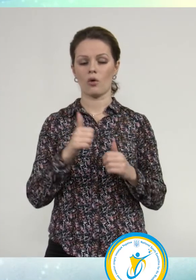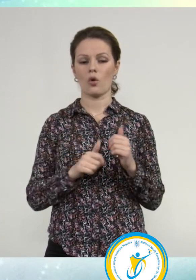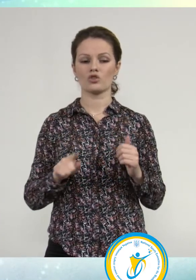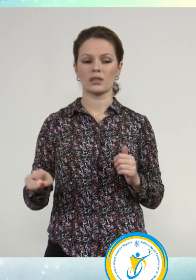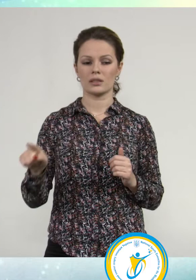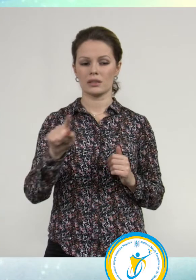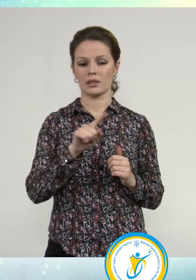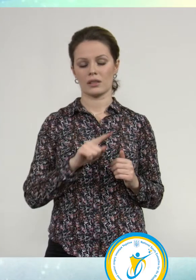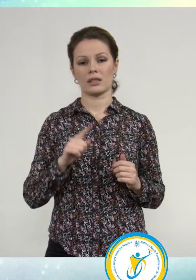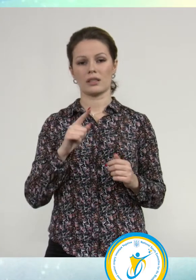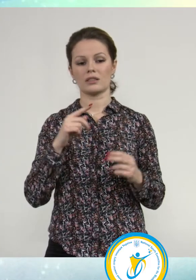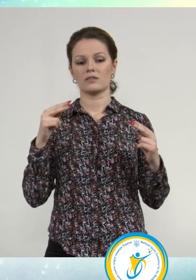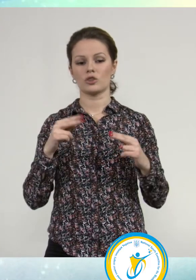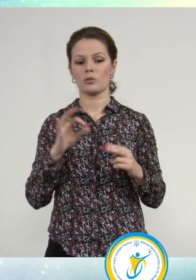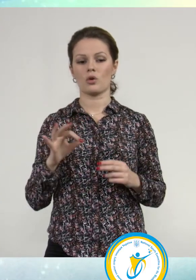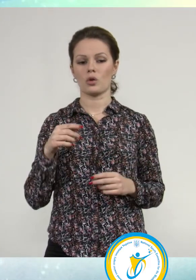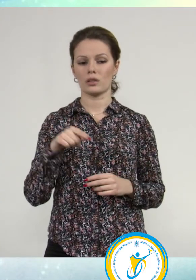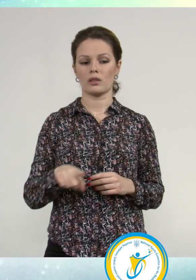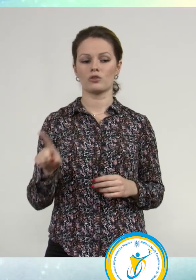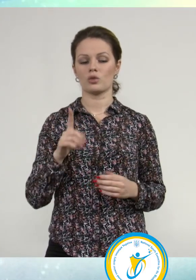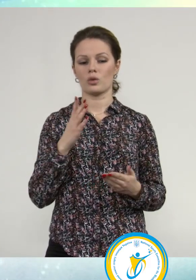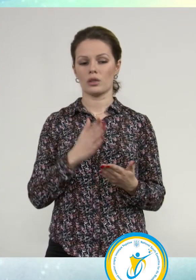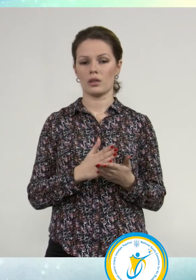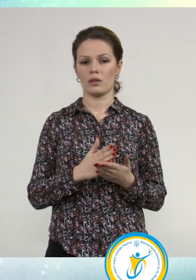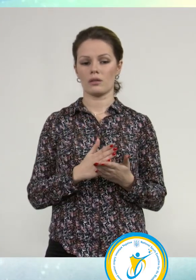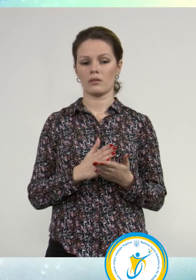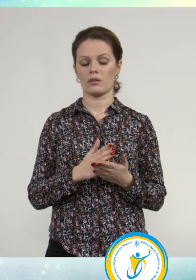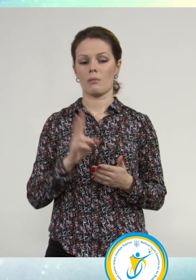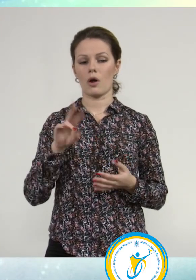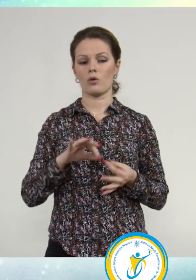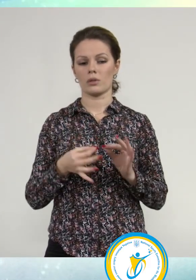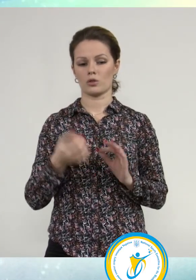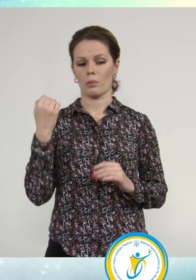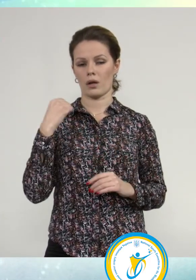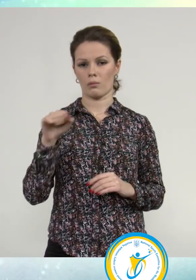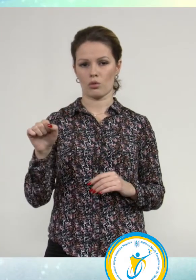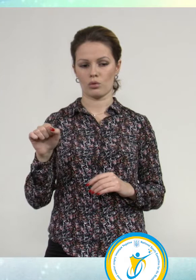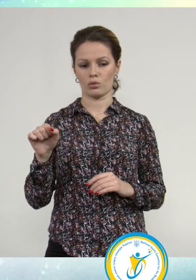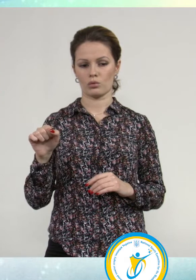них свідчить про те, що є паралімпійською перемогою.